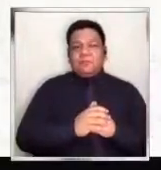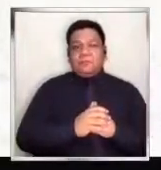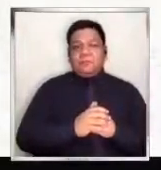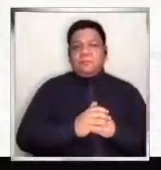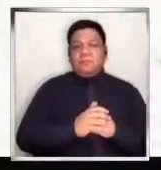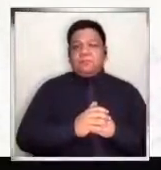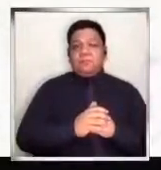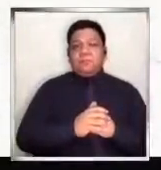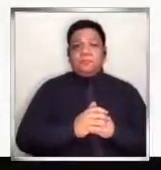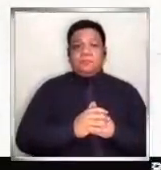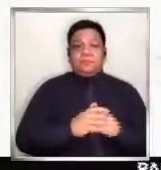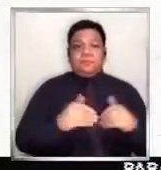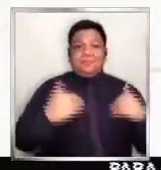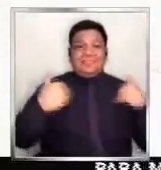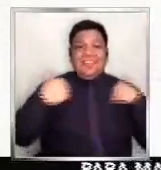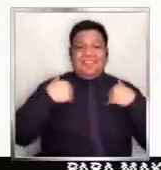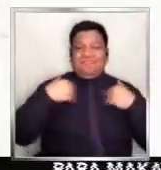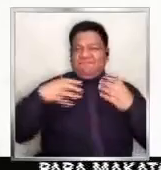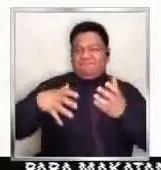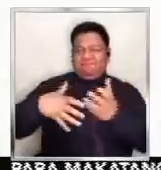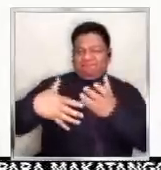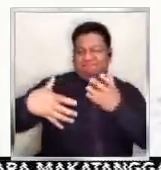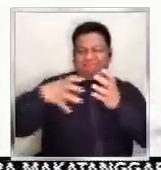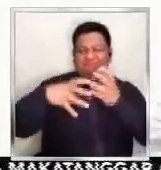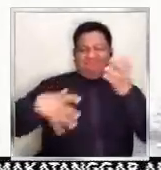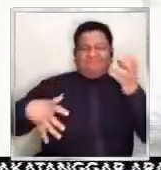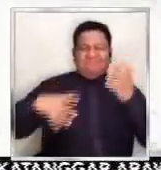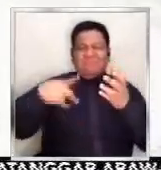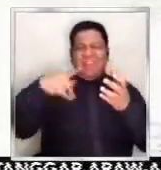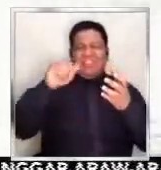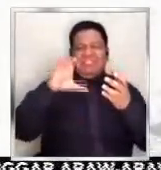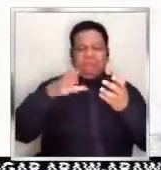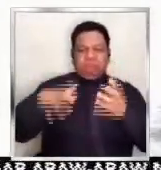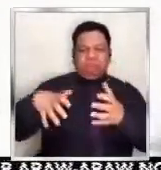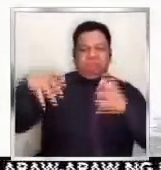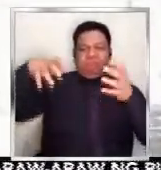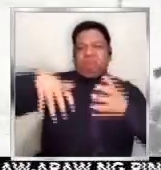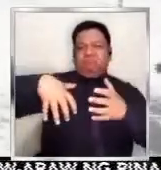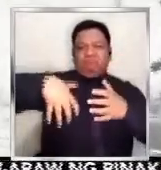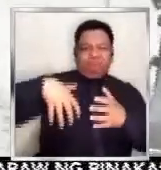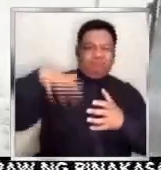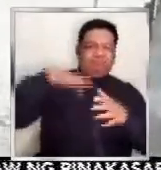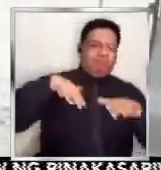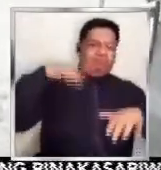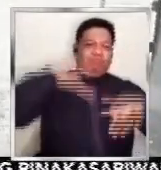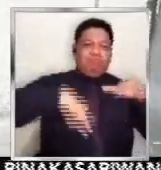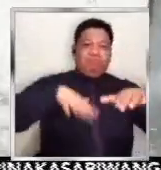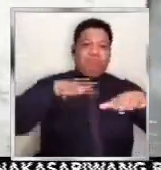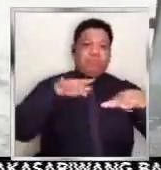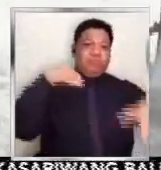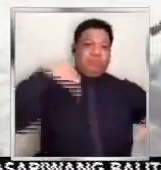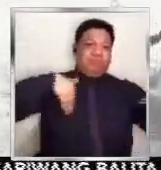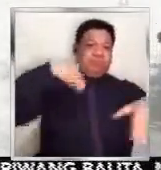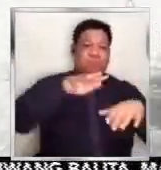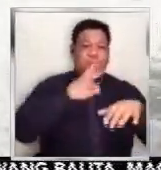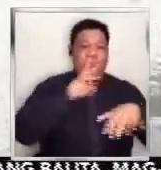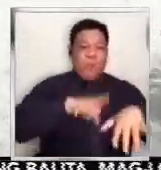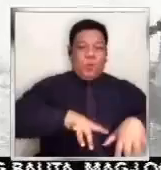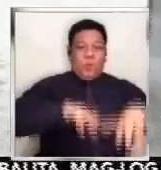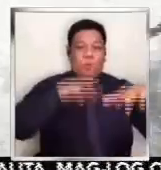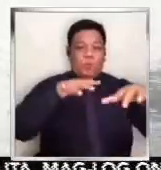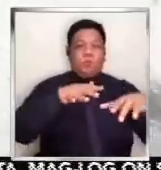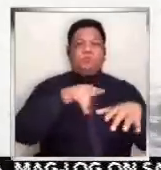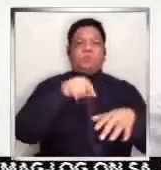Bit-bit ang plastic container na ginawang palutang, nilangoy ni Bong ang baha na umabot na ng lagpas tao sa Barangay Rojas District sa Quezon